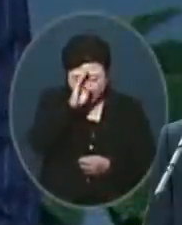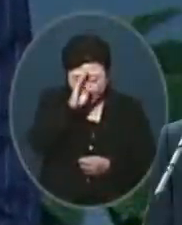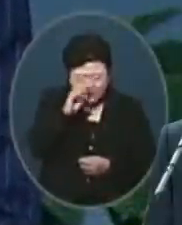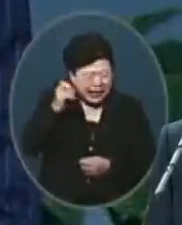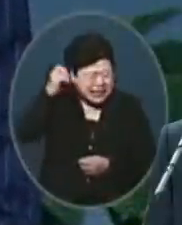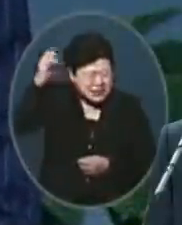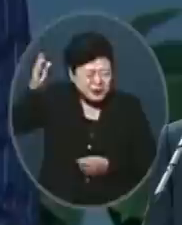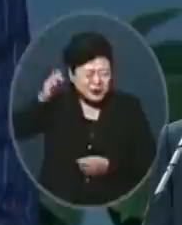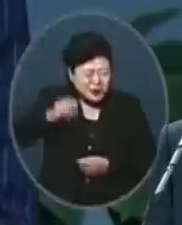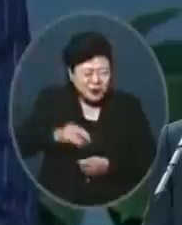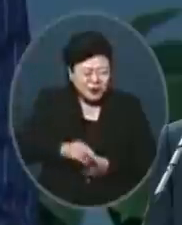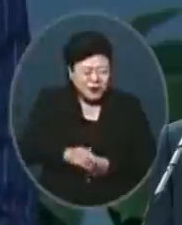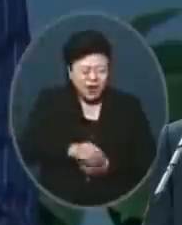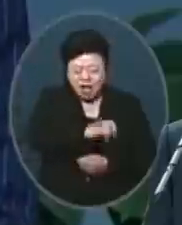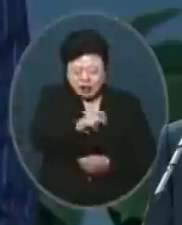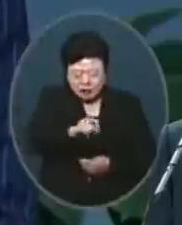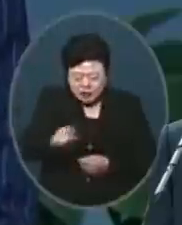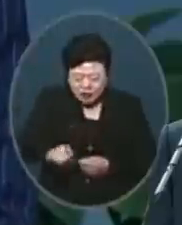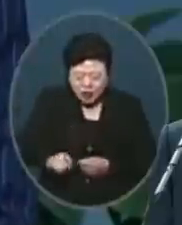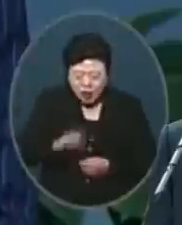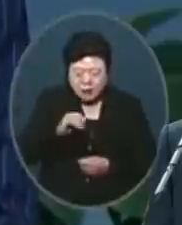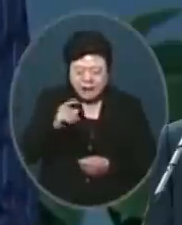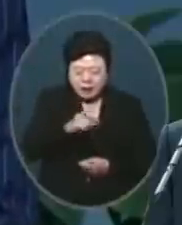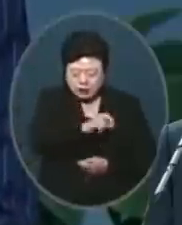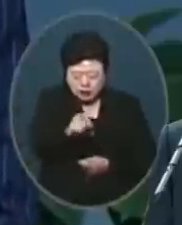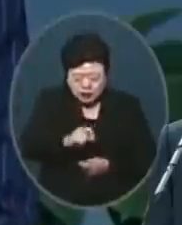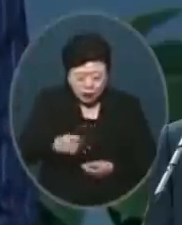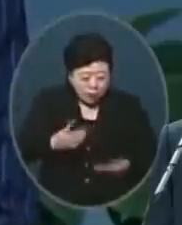너무 정신이 팔려서 애를 먹었는데